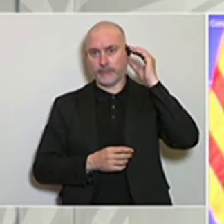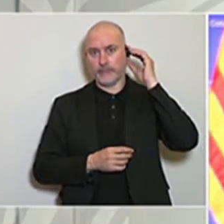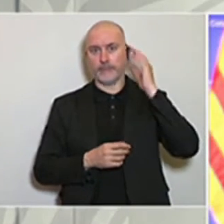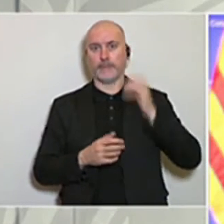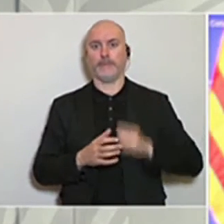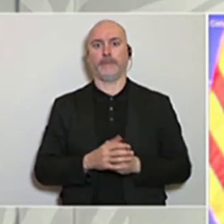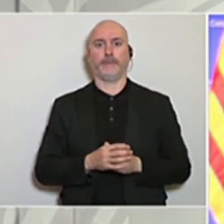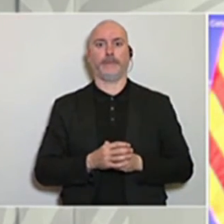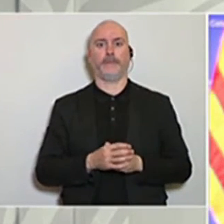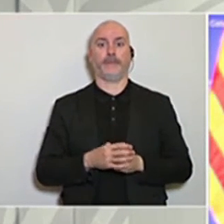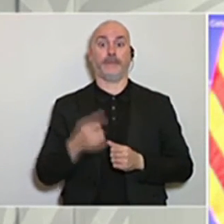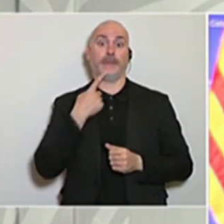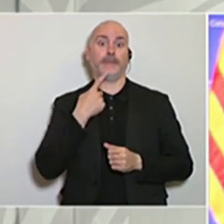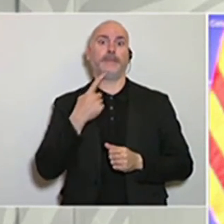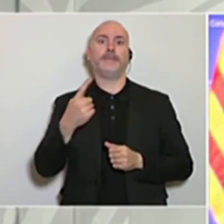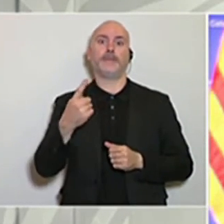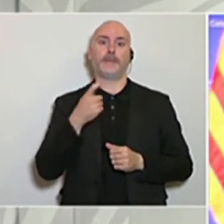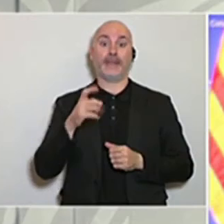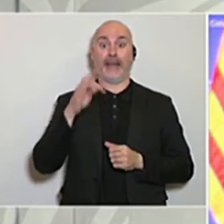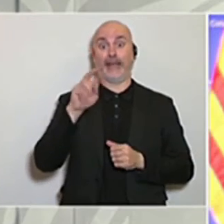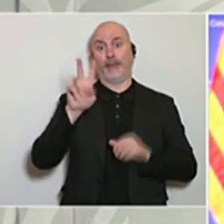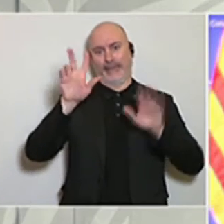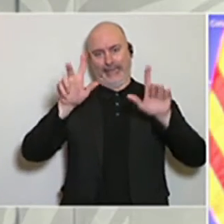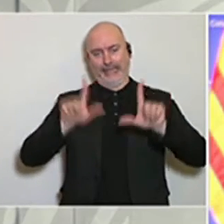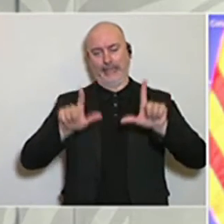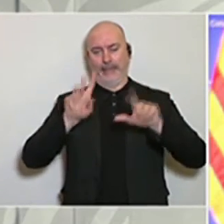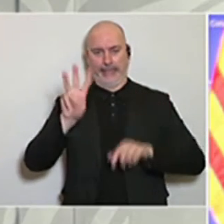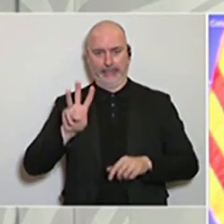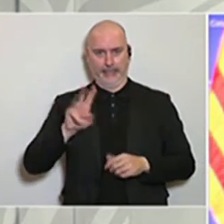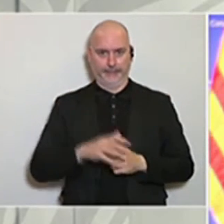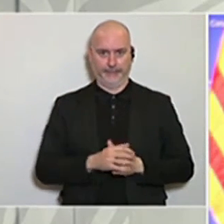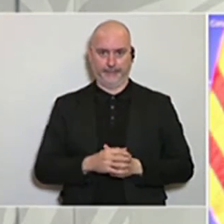Pregunta Txell Ortiz, de TV3.